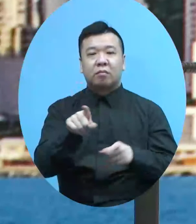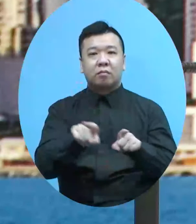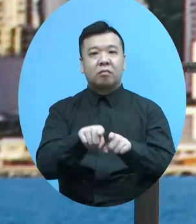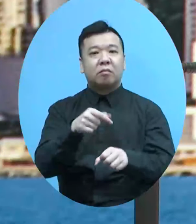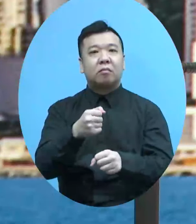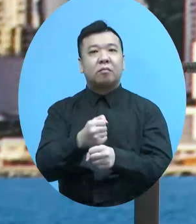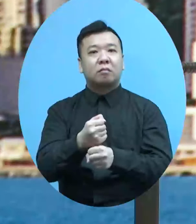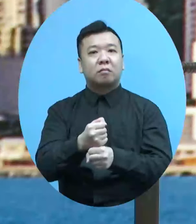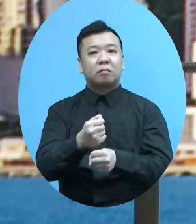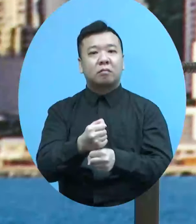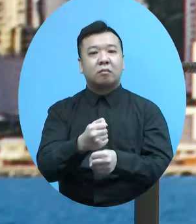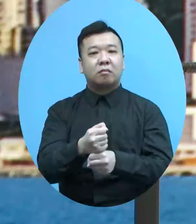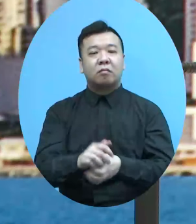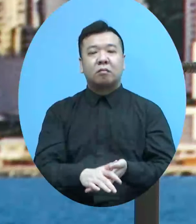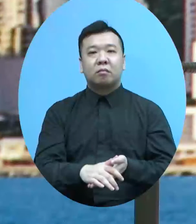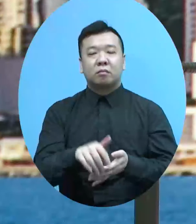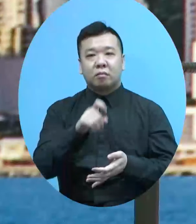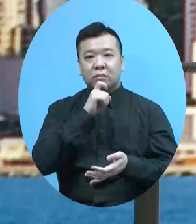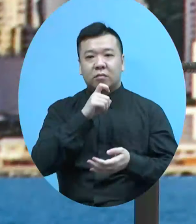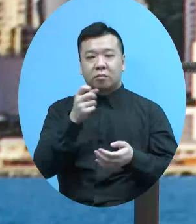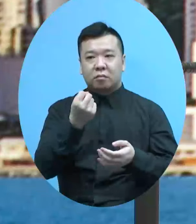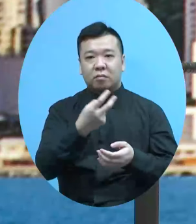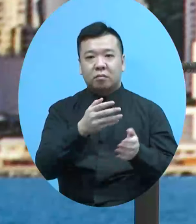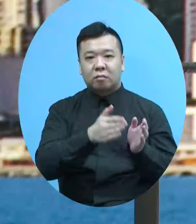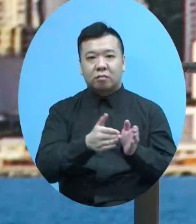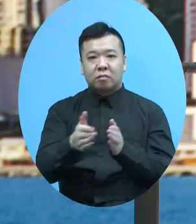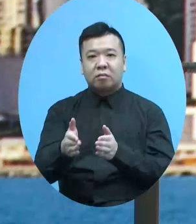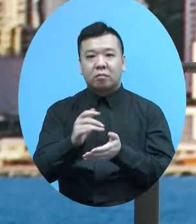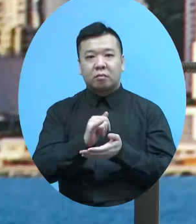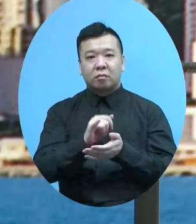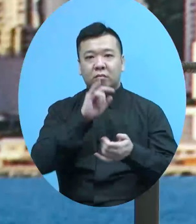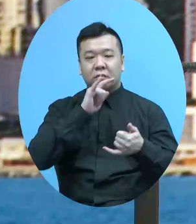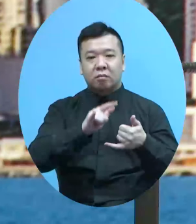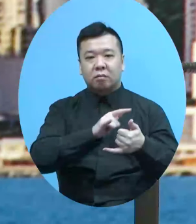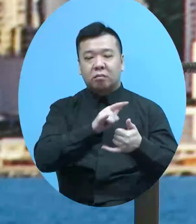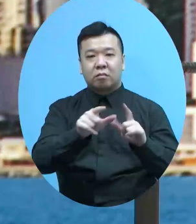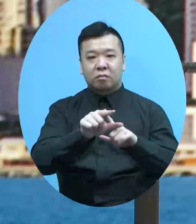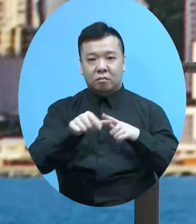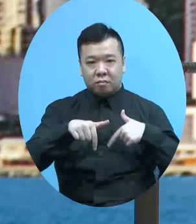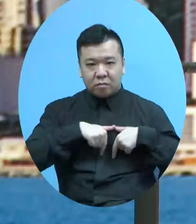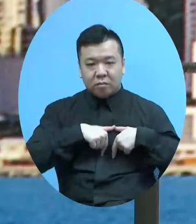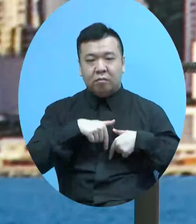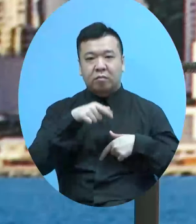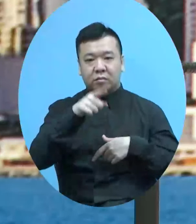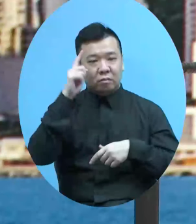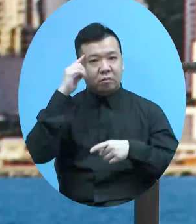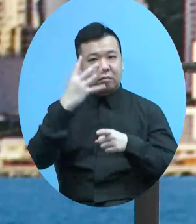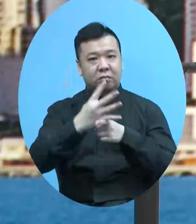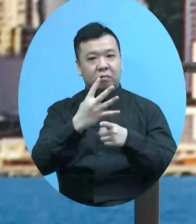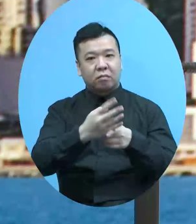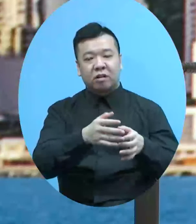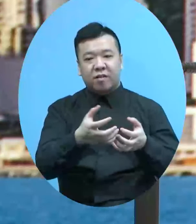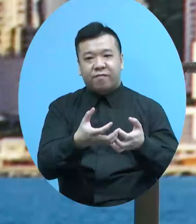事那我們都會安排她們去檢疫中心做檢疫14天那